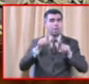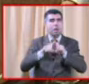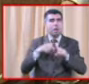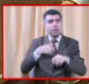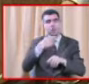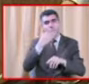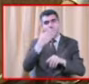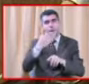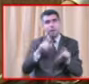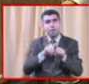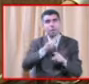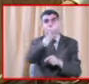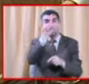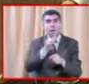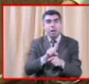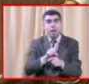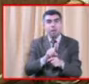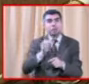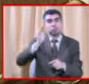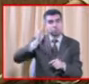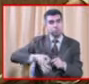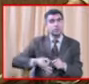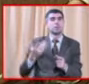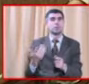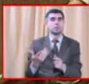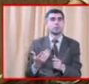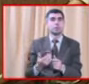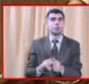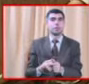المحترم. طرح حقيقة السؤال هو